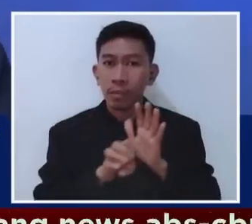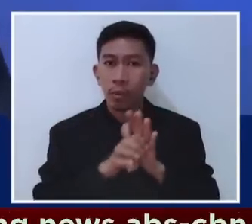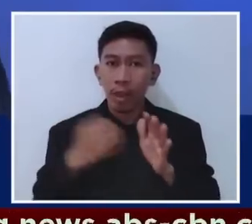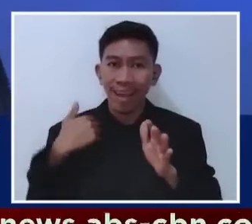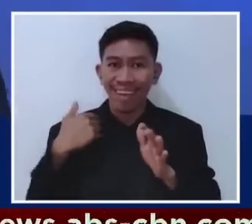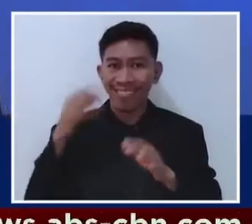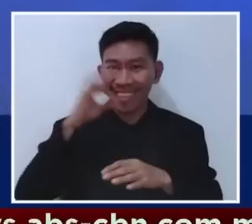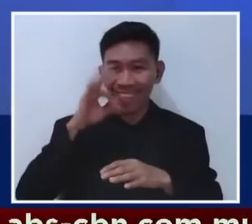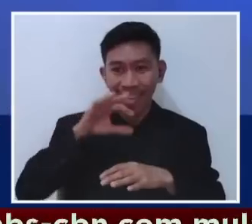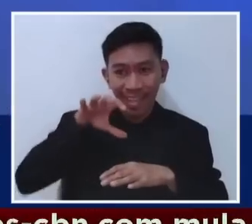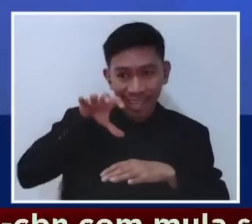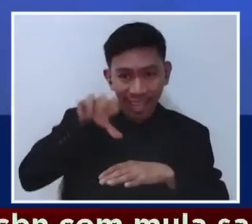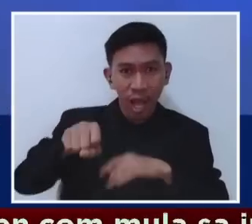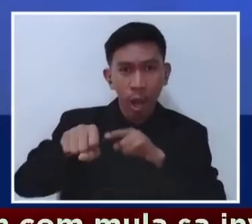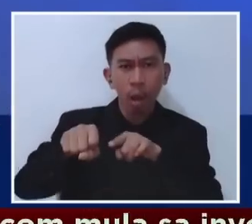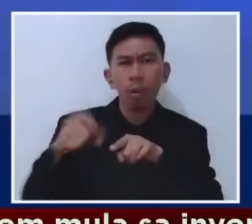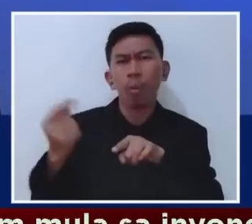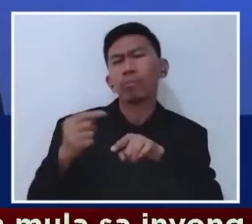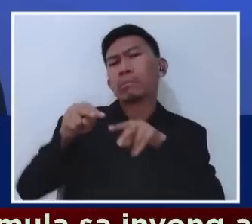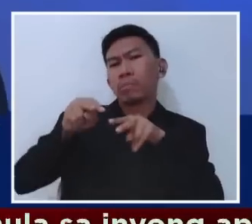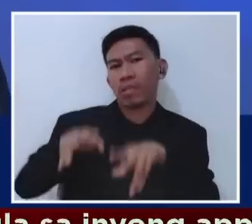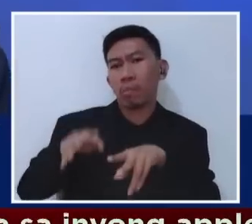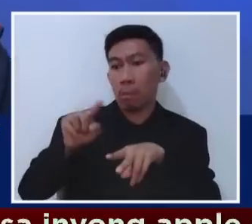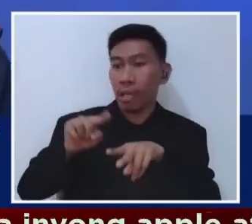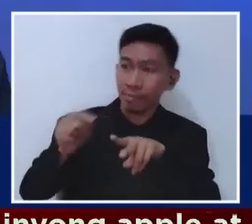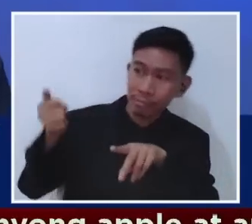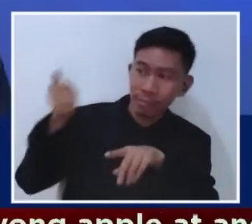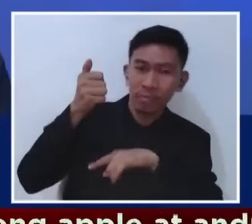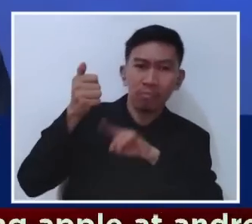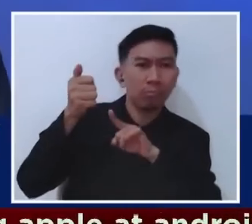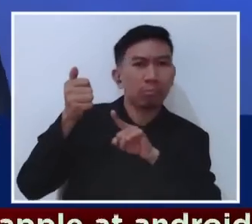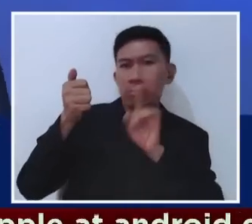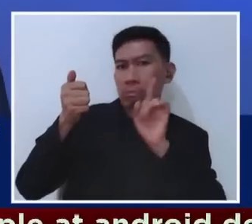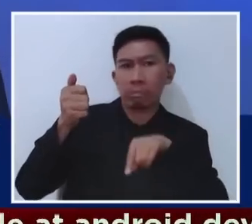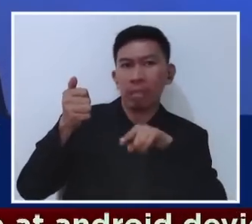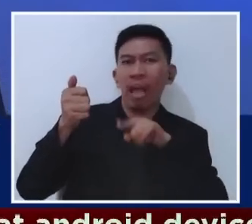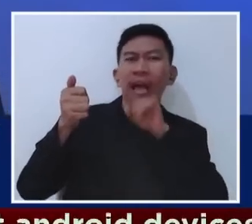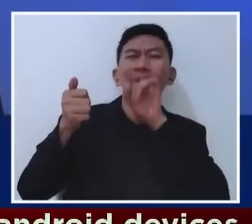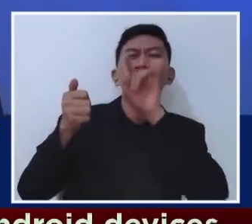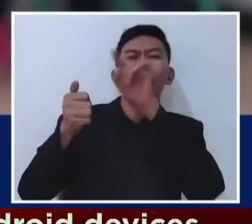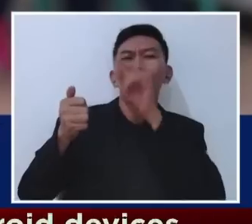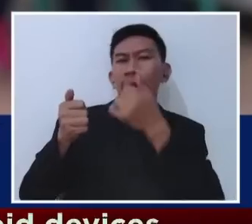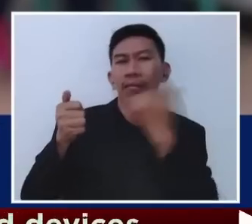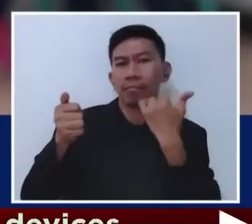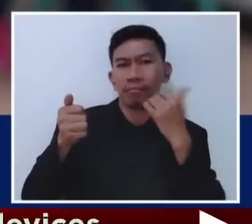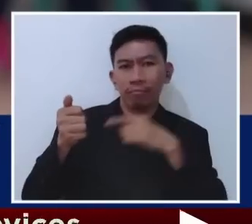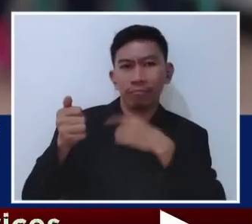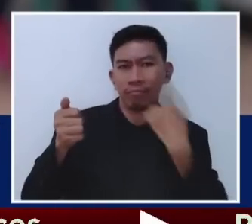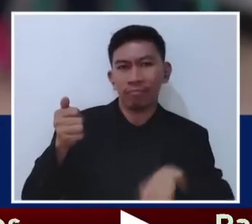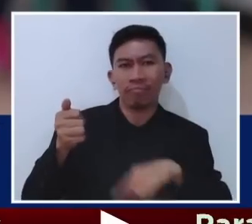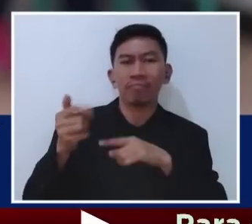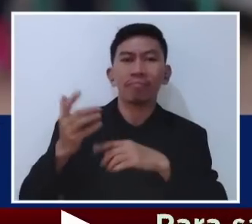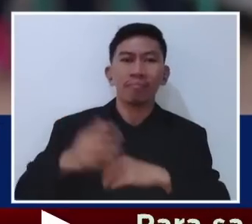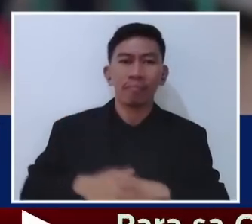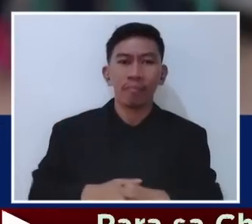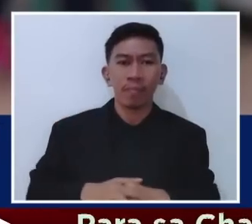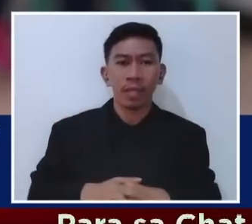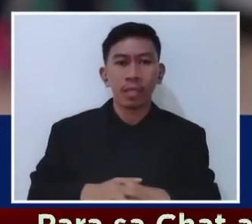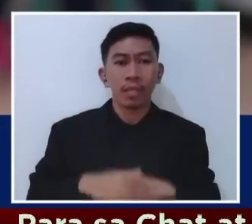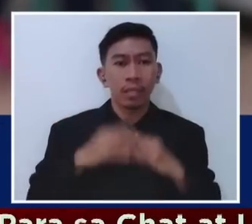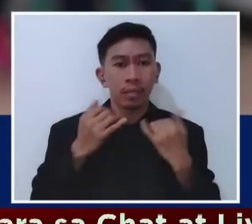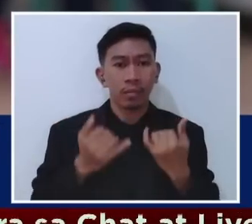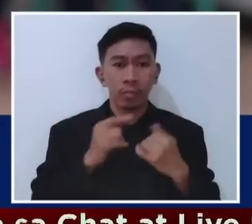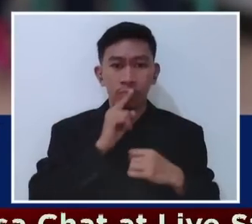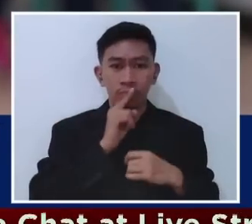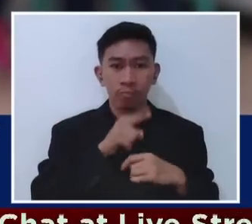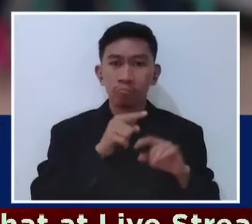para mga supervisors lang sila dito, caretaker lang sila ng business dito, pero hindi sila ang actual boss. Posibleng maharap ang